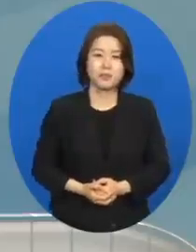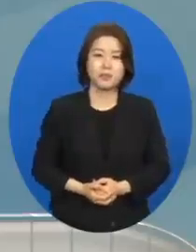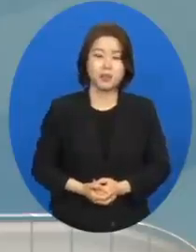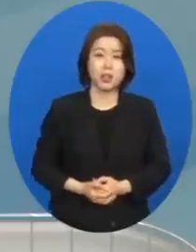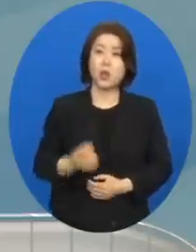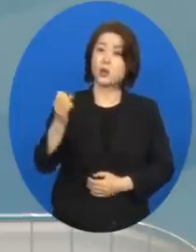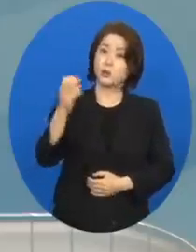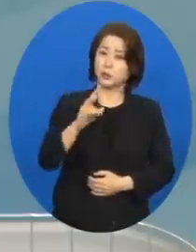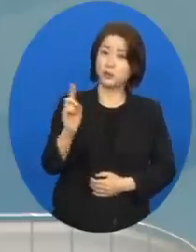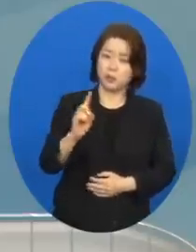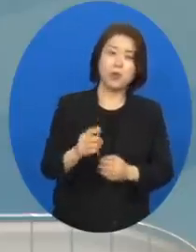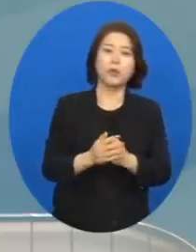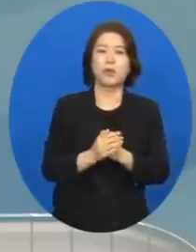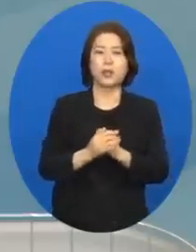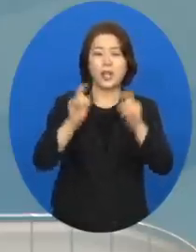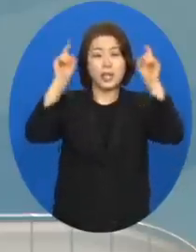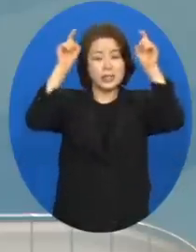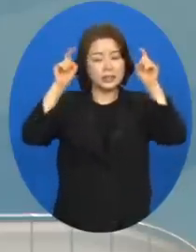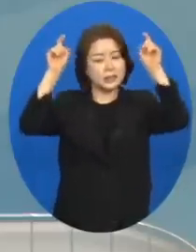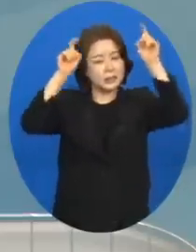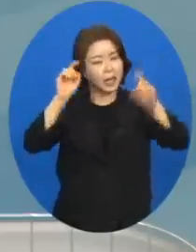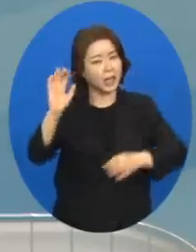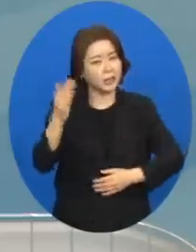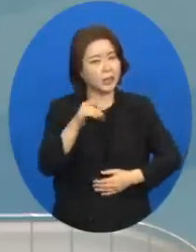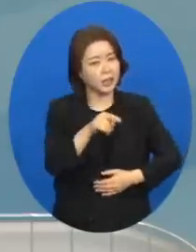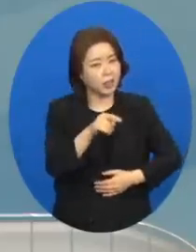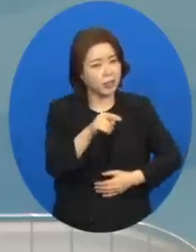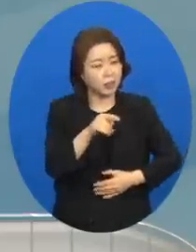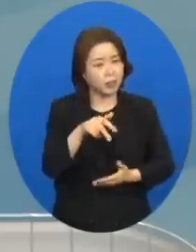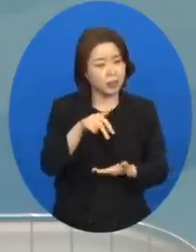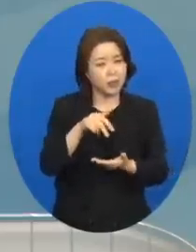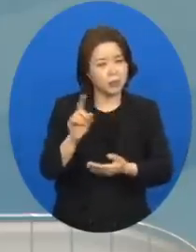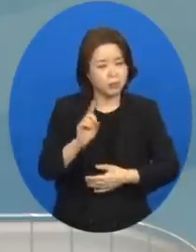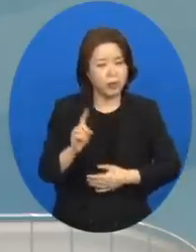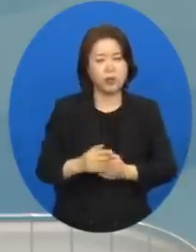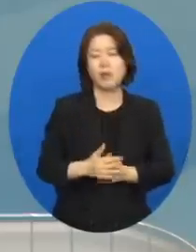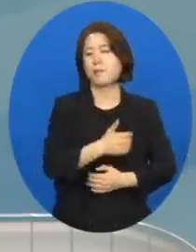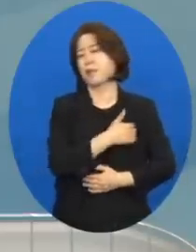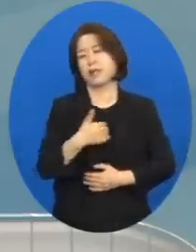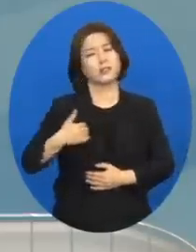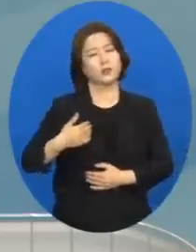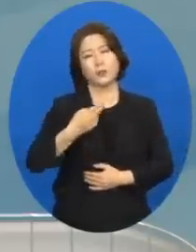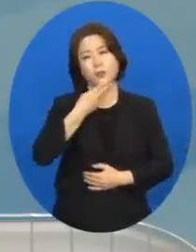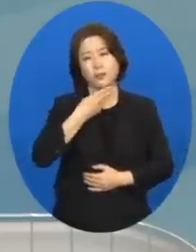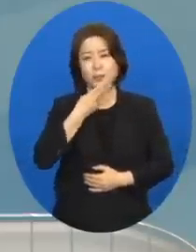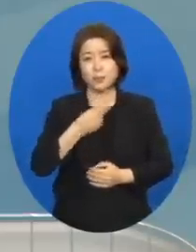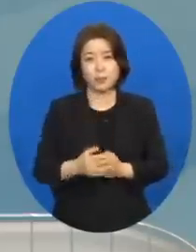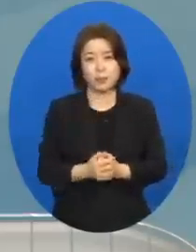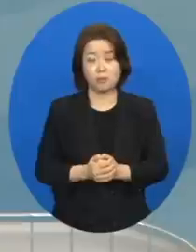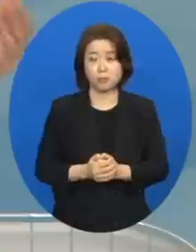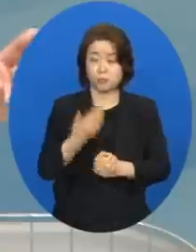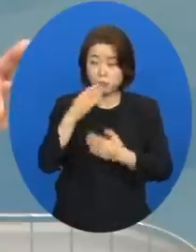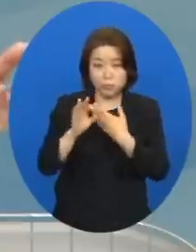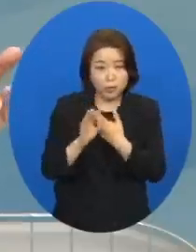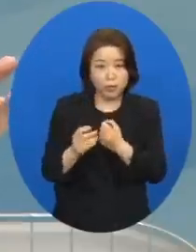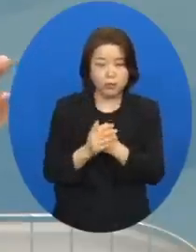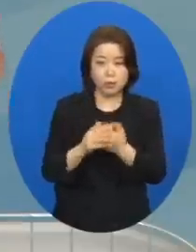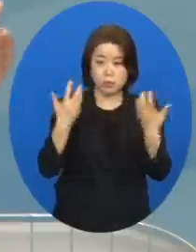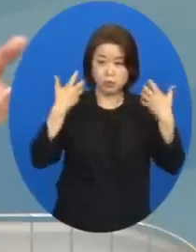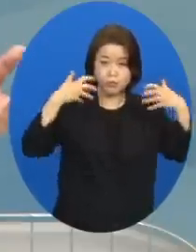게다가 양이 된다는 것은 저에게 있어서는 영 만족스럽지가 않았습니다. 이왕 할 거면